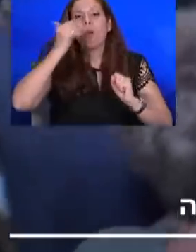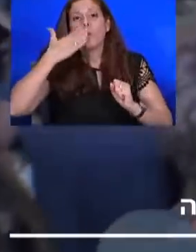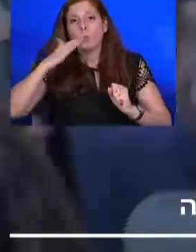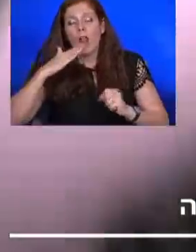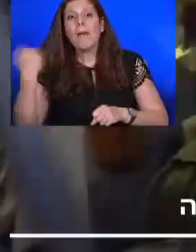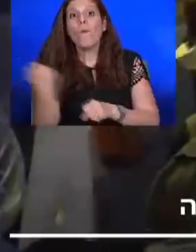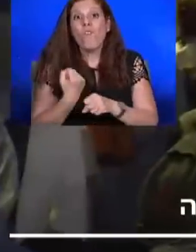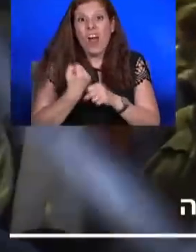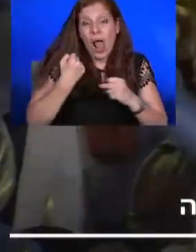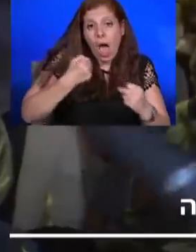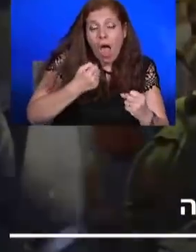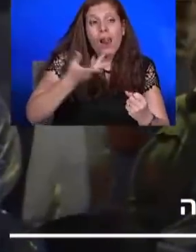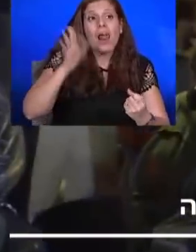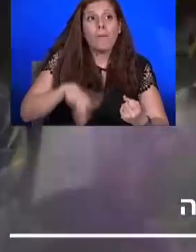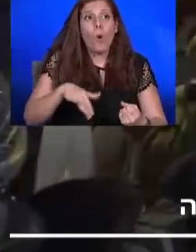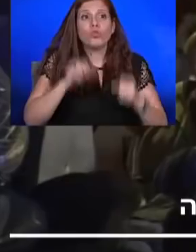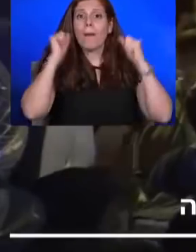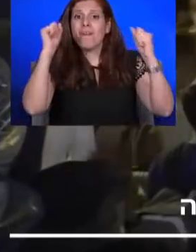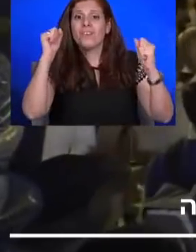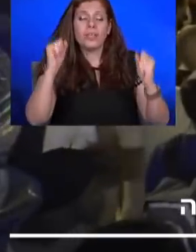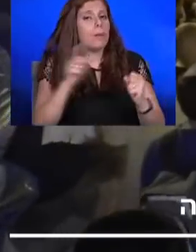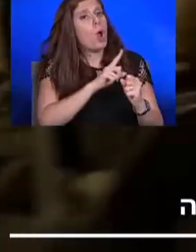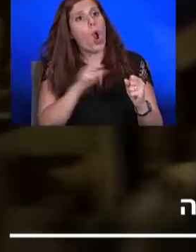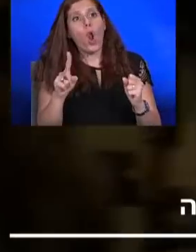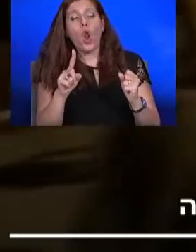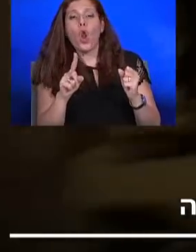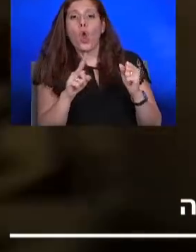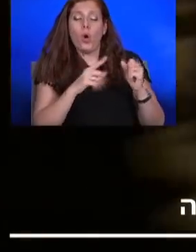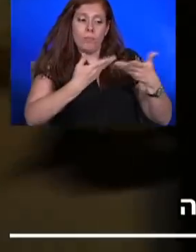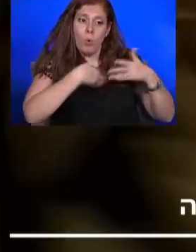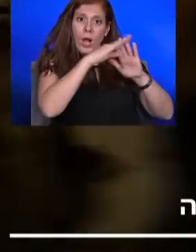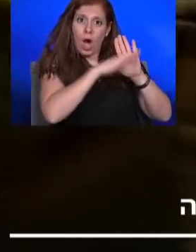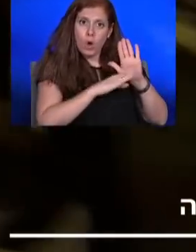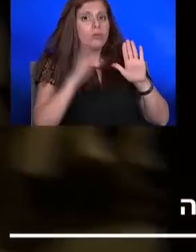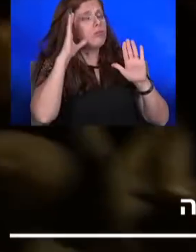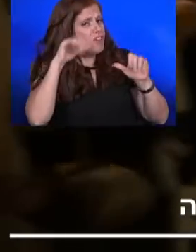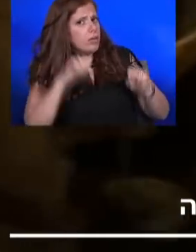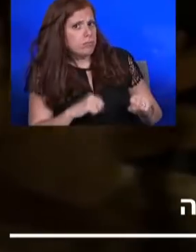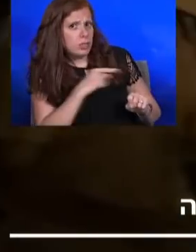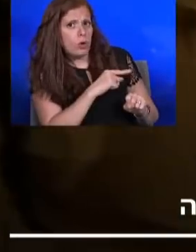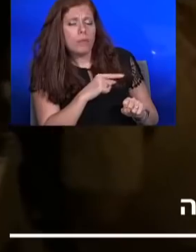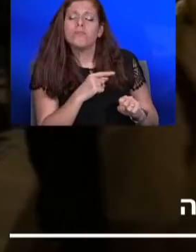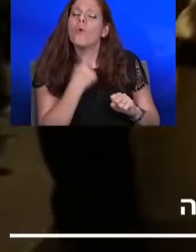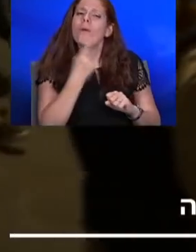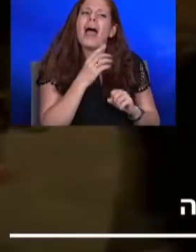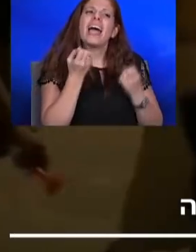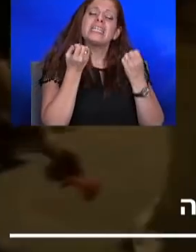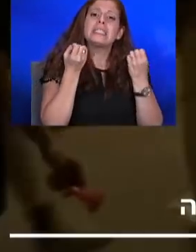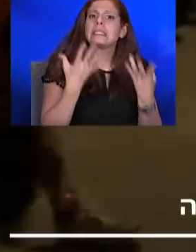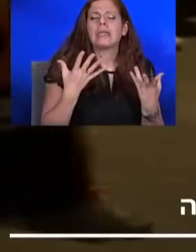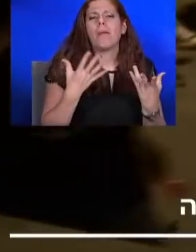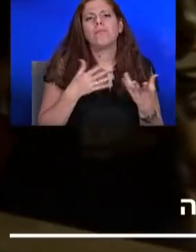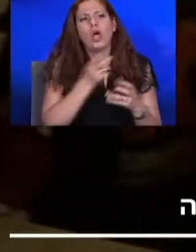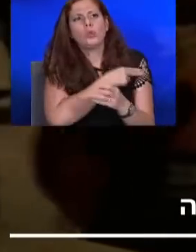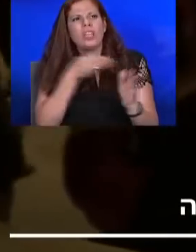השחיתות השלטונית לא חרגו מההנחיות שקיבלו. הוא תיאר ינובסקי איך בלי סיבה נראית לעין, השוטרים נכנסו ללב המחאה,